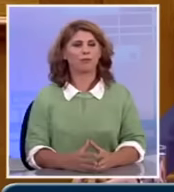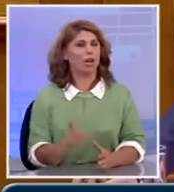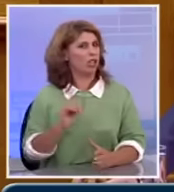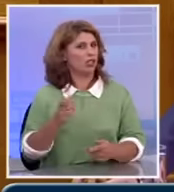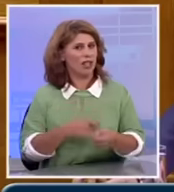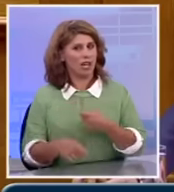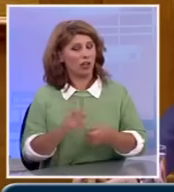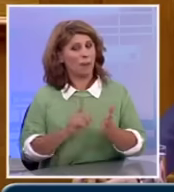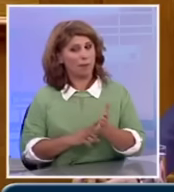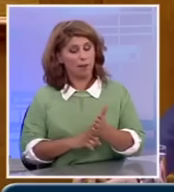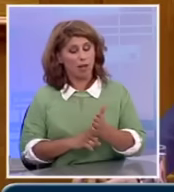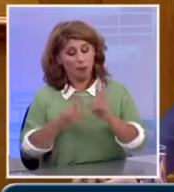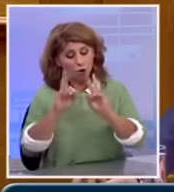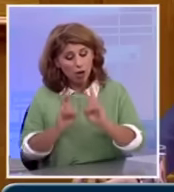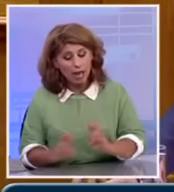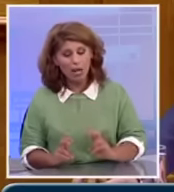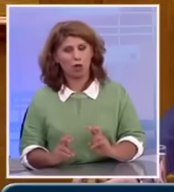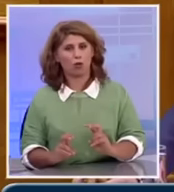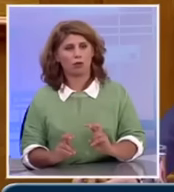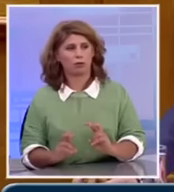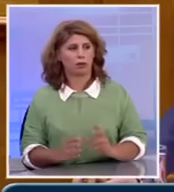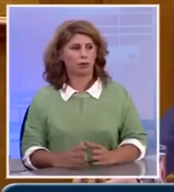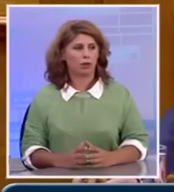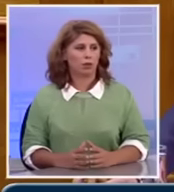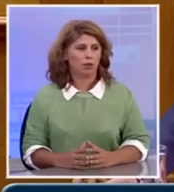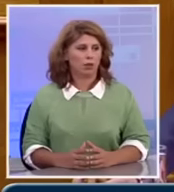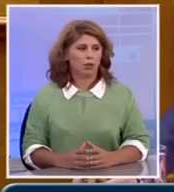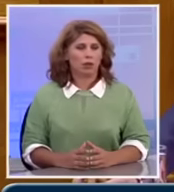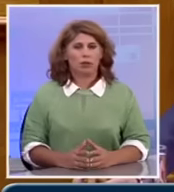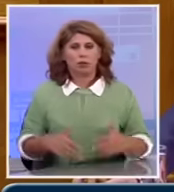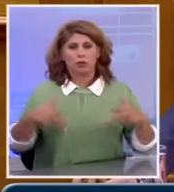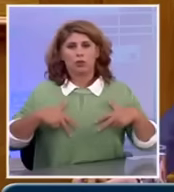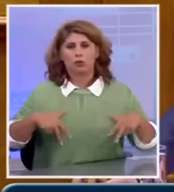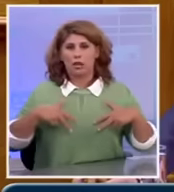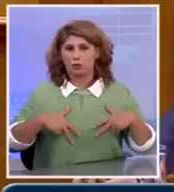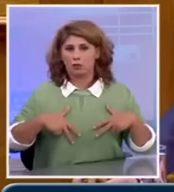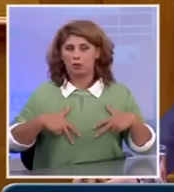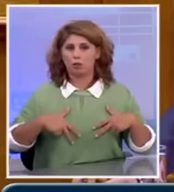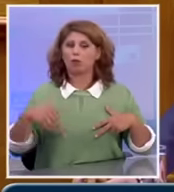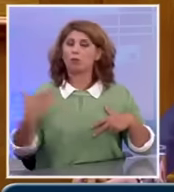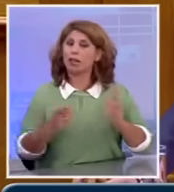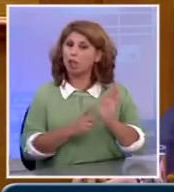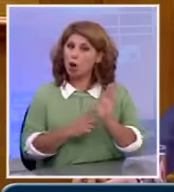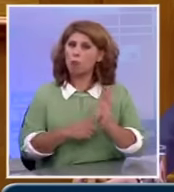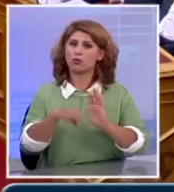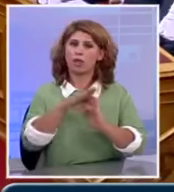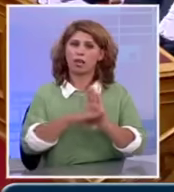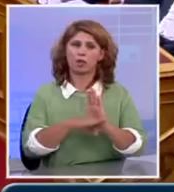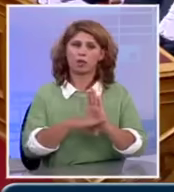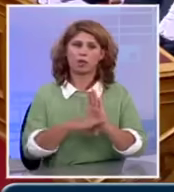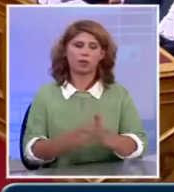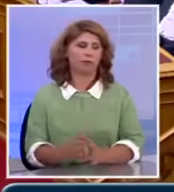πρέπει να μπει υπό τον έλεγχο της πολιτείας που έχει νόμους και κανόνες